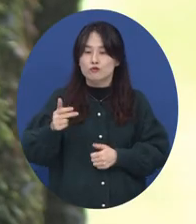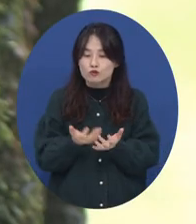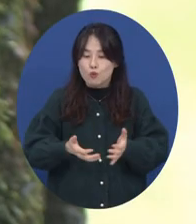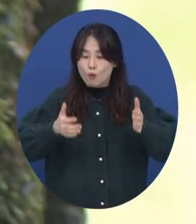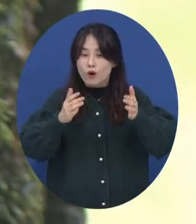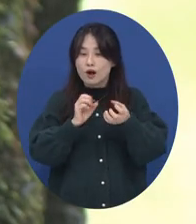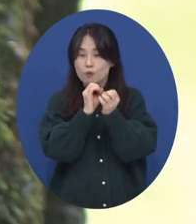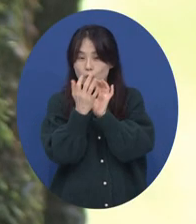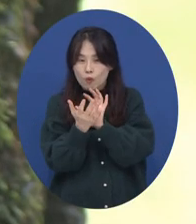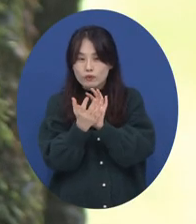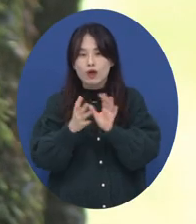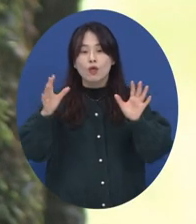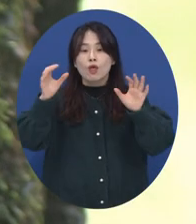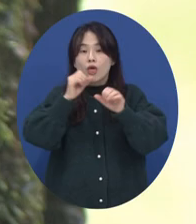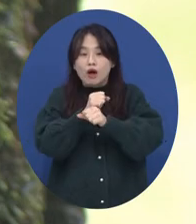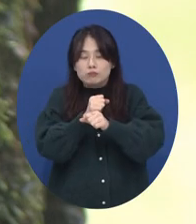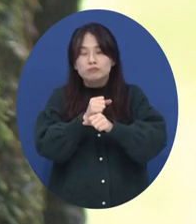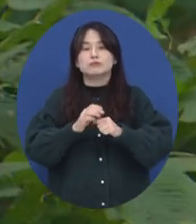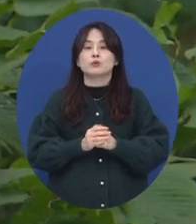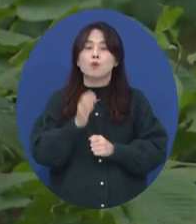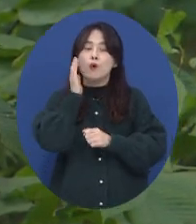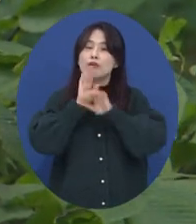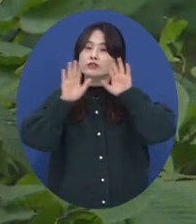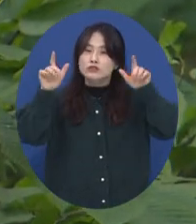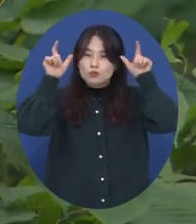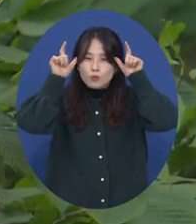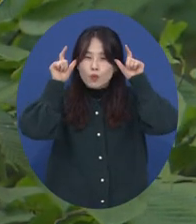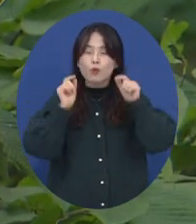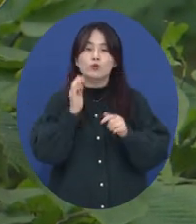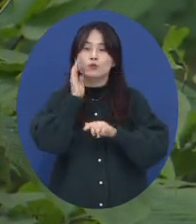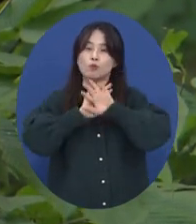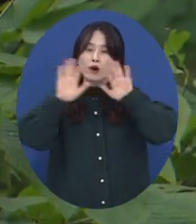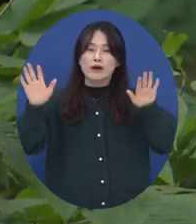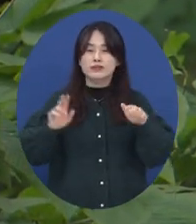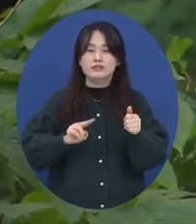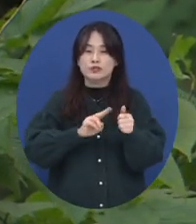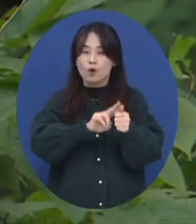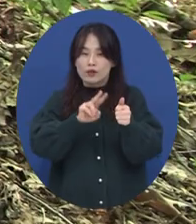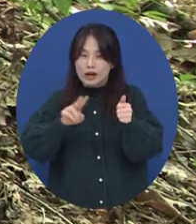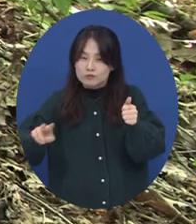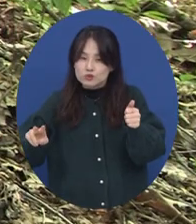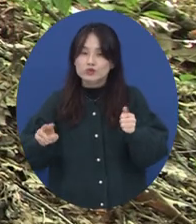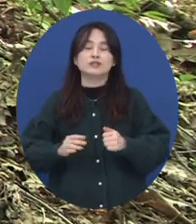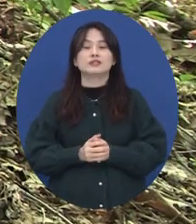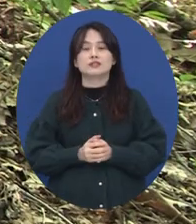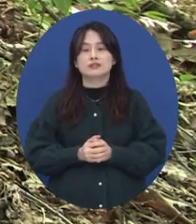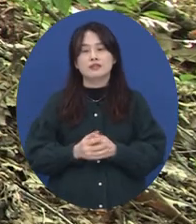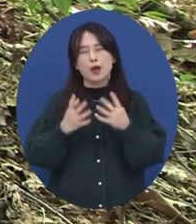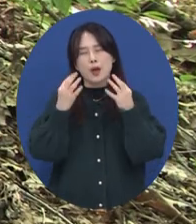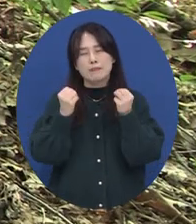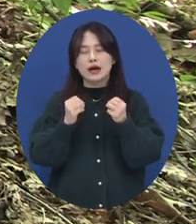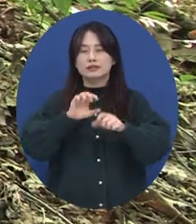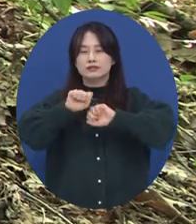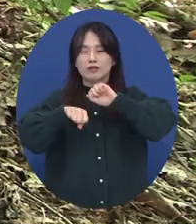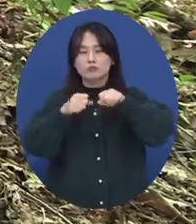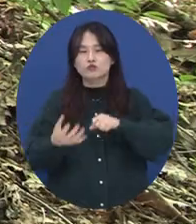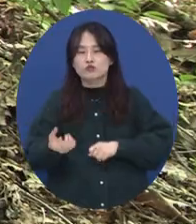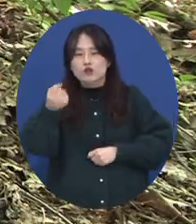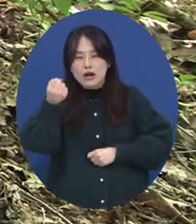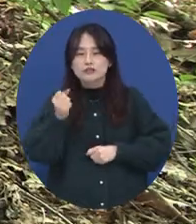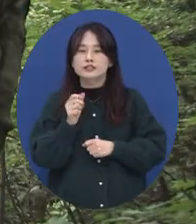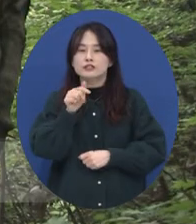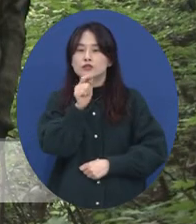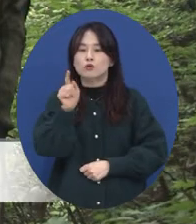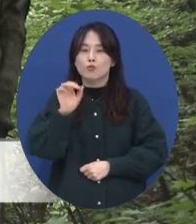멸종 위기 장수하늘소 와 하늘다람쥐 까지 국내에서 단위면적당 가장 많은 생물을 보유하고 있는 광명